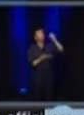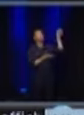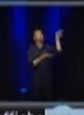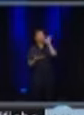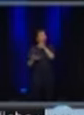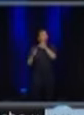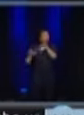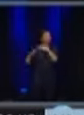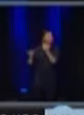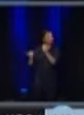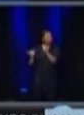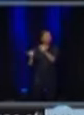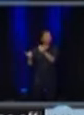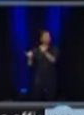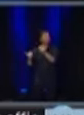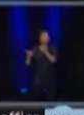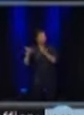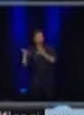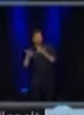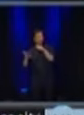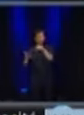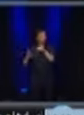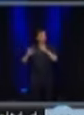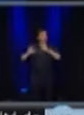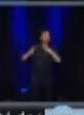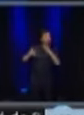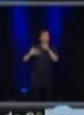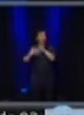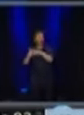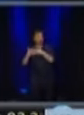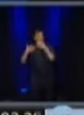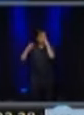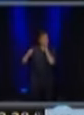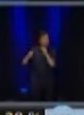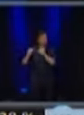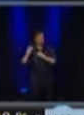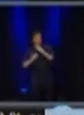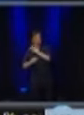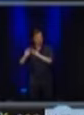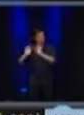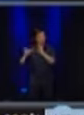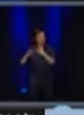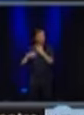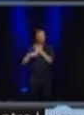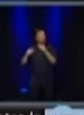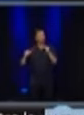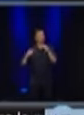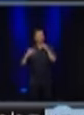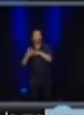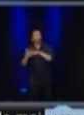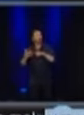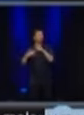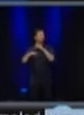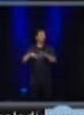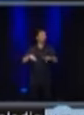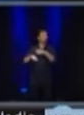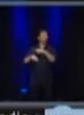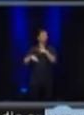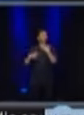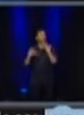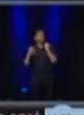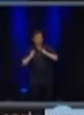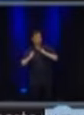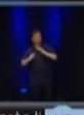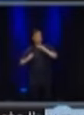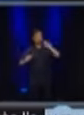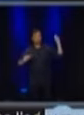Moderna. Alors, ils étaient un peu prudents dans la façon dont ils rouvraient les rendez-vous parce qu'ils ne voulaient pas décevoir leurs clients. Mais je le répète, avec